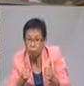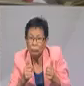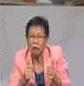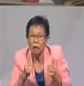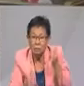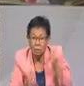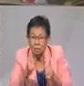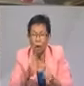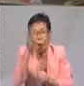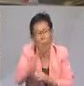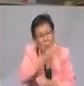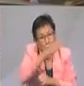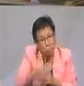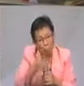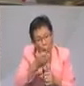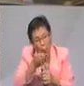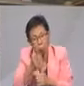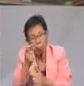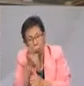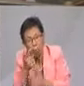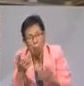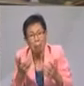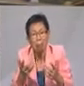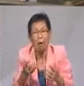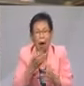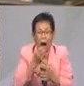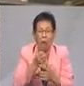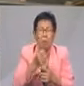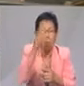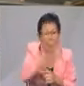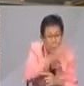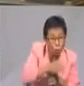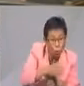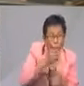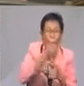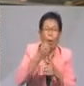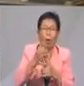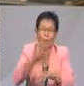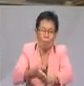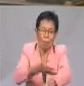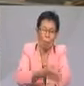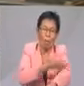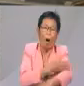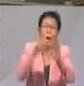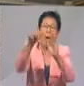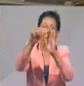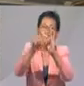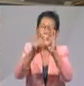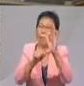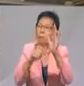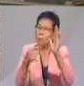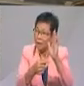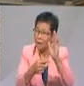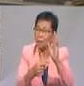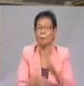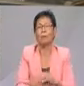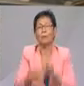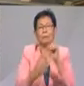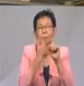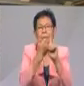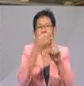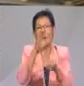untuk memansuhkan sama sekali ataupun menambah baikkan peruntukan di dalam Akta Rahsia Rasmi ataupun Akta